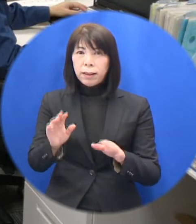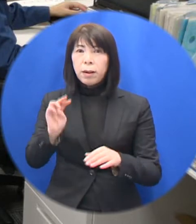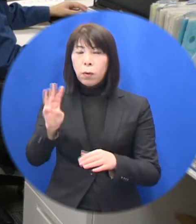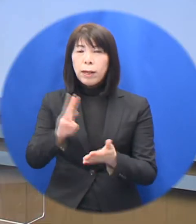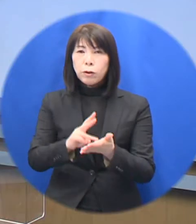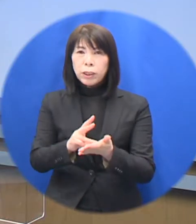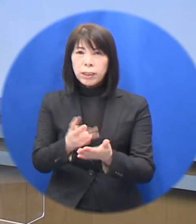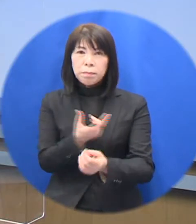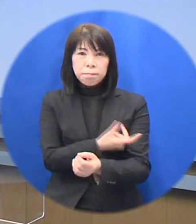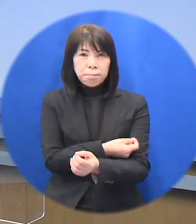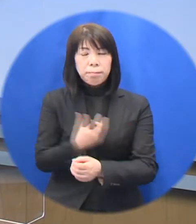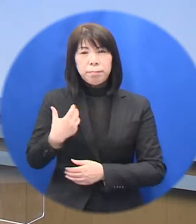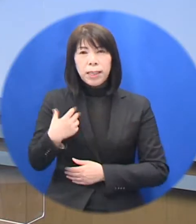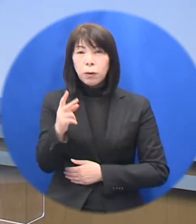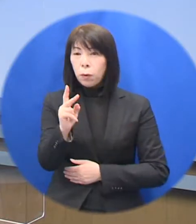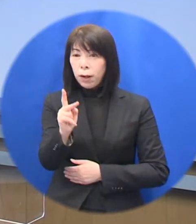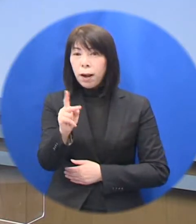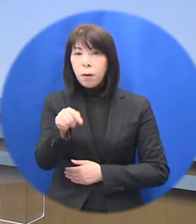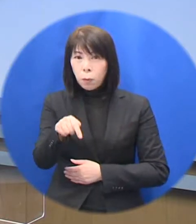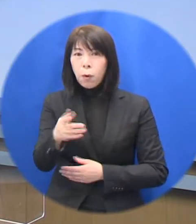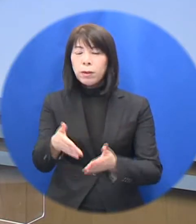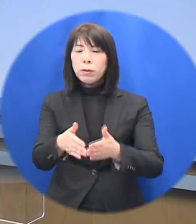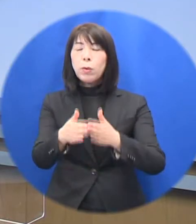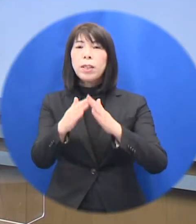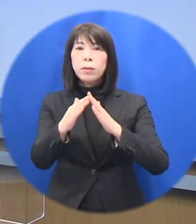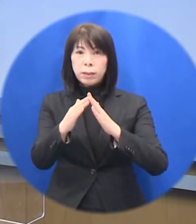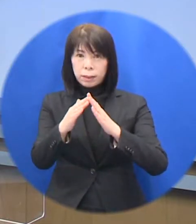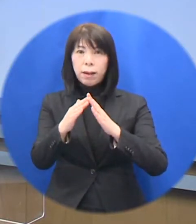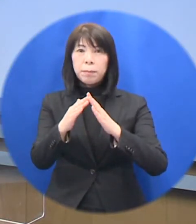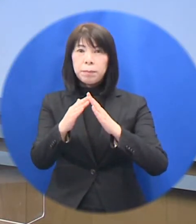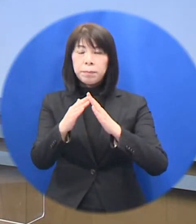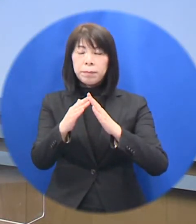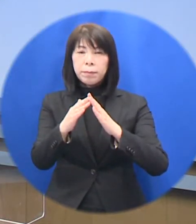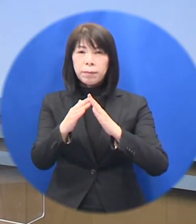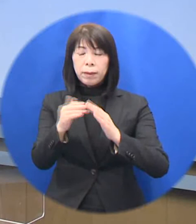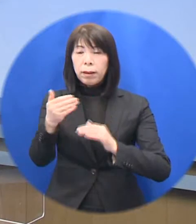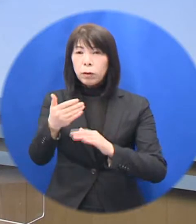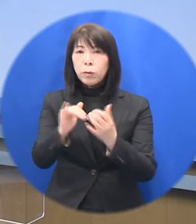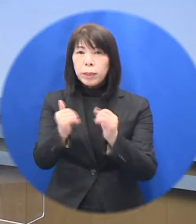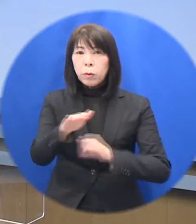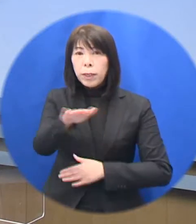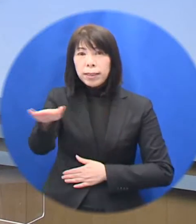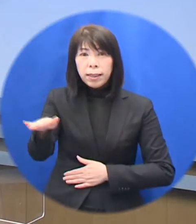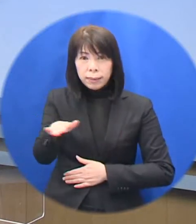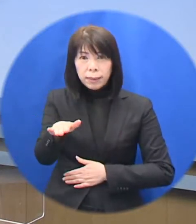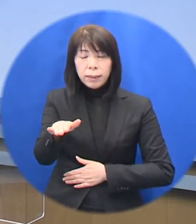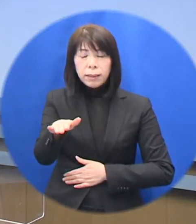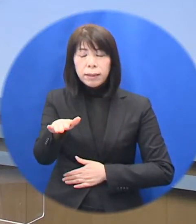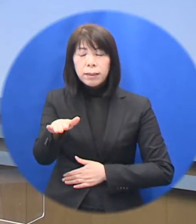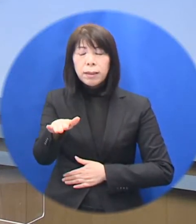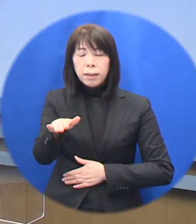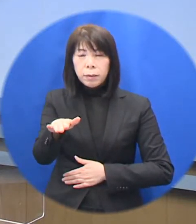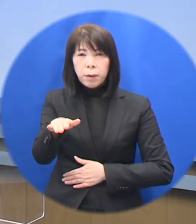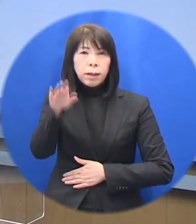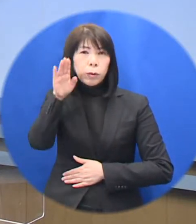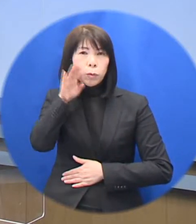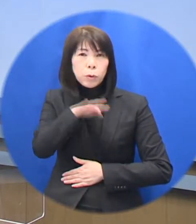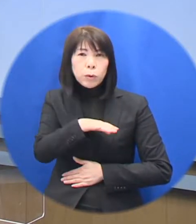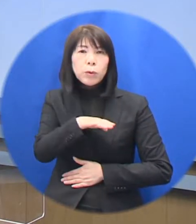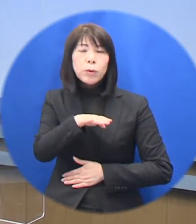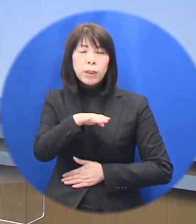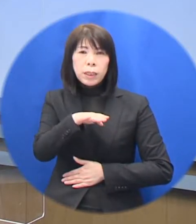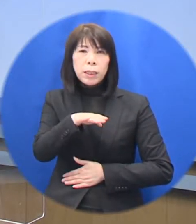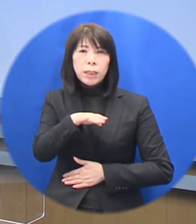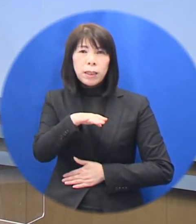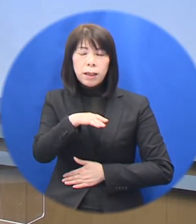接種担当課ということでですね、課を創設をいたしまして、区民の皆さんにですね、なるべくその円滑にかつ